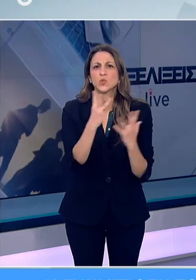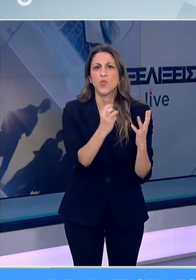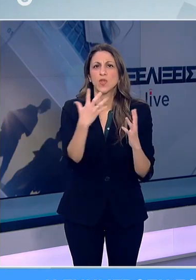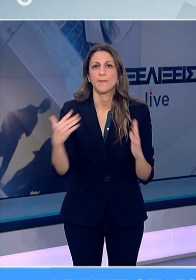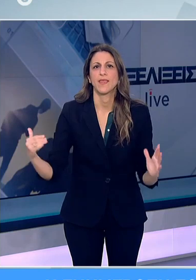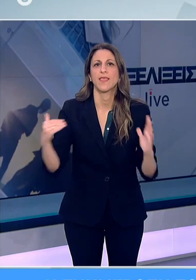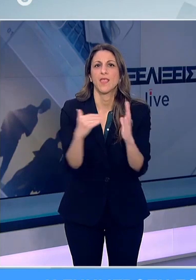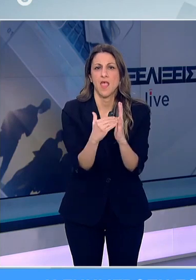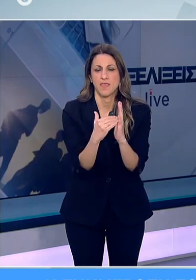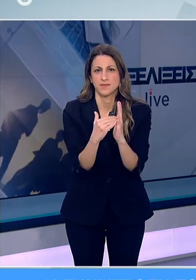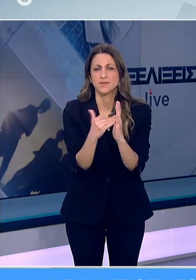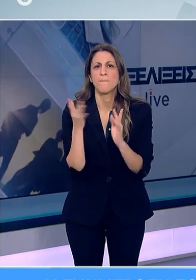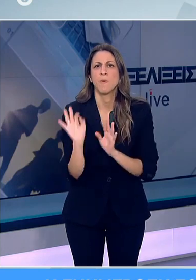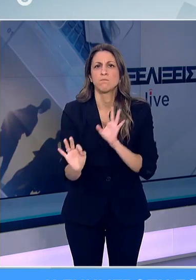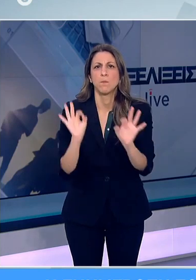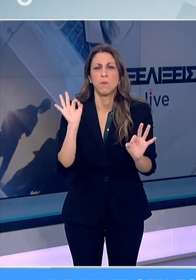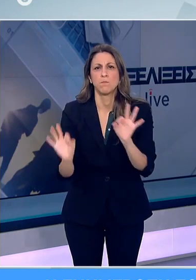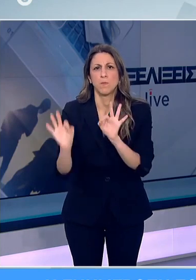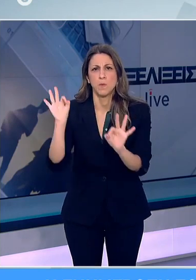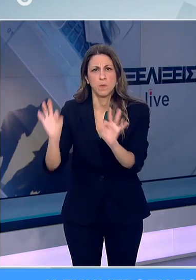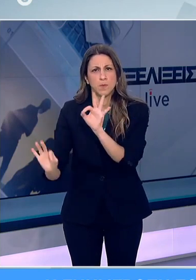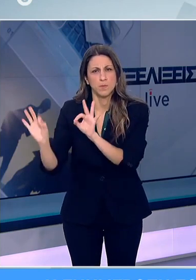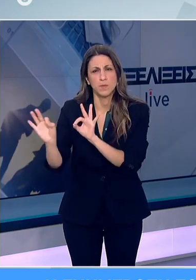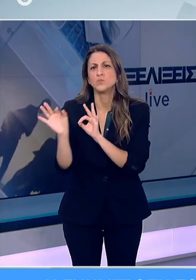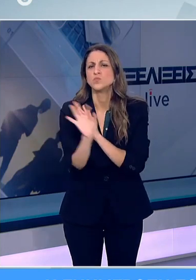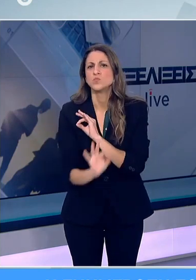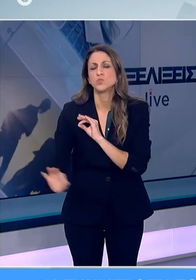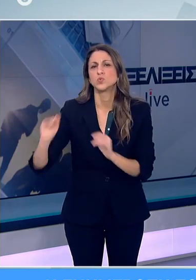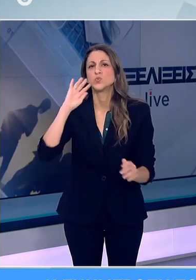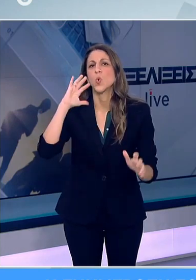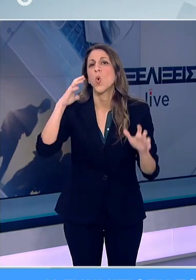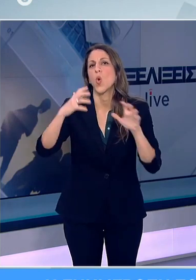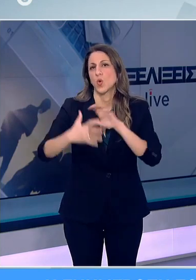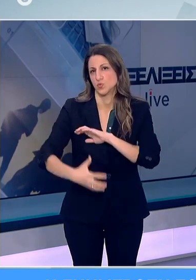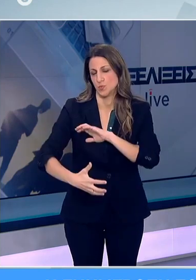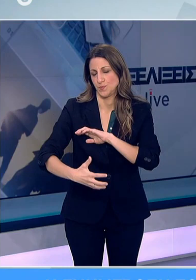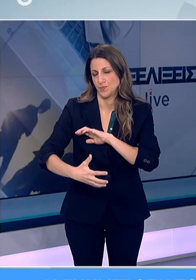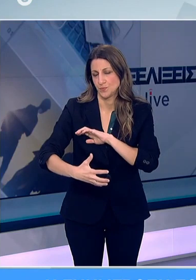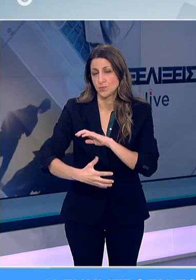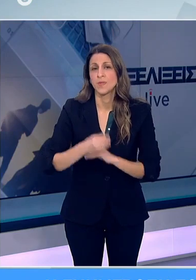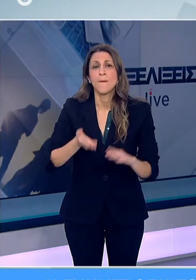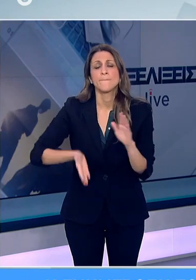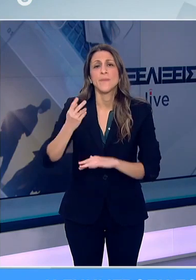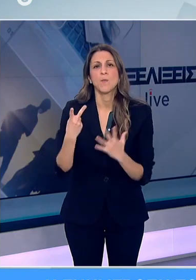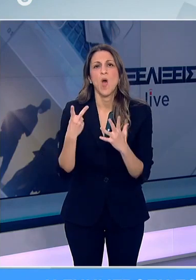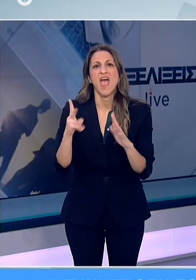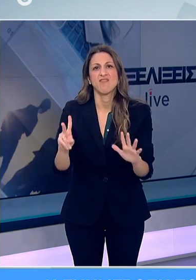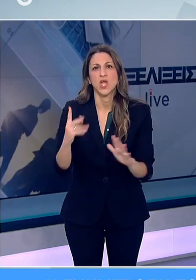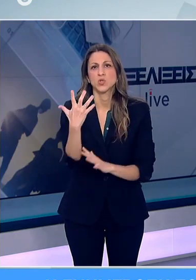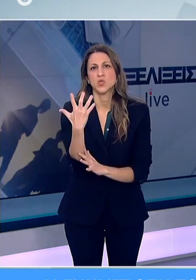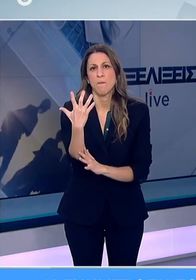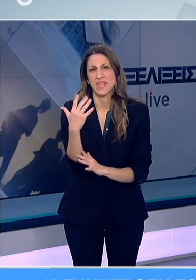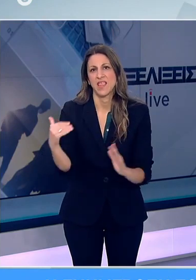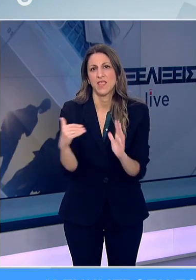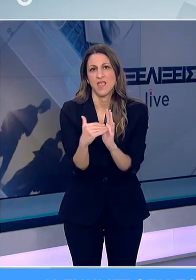2.585.000 καταγεγραμμένα κρούσματα του νέου κορονοϊού έχουν καταγραφεί σε παγκόσμιο επίπεδο και περισσότεροι από 705.000